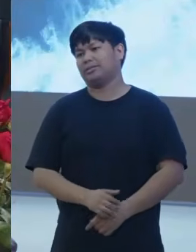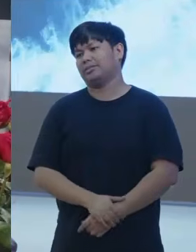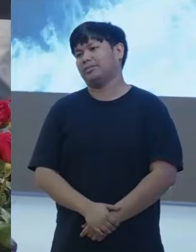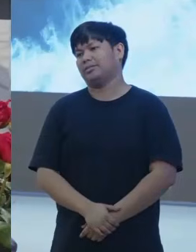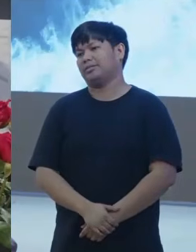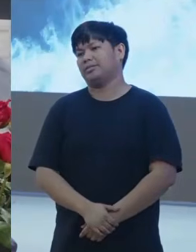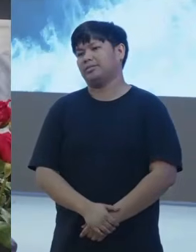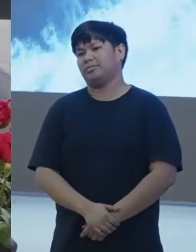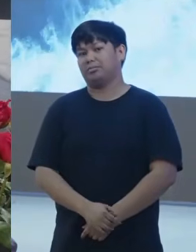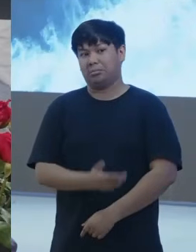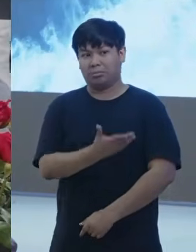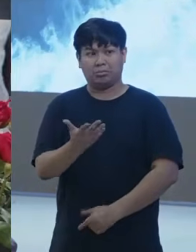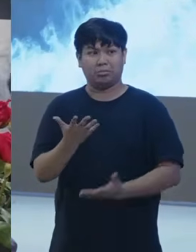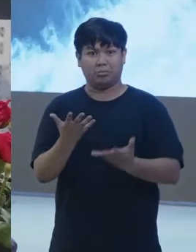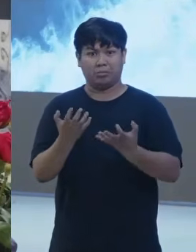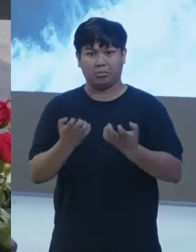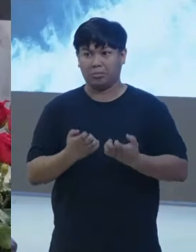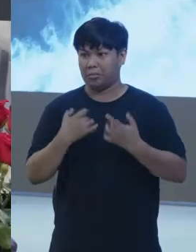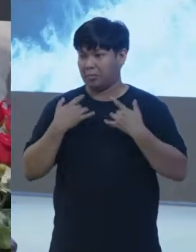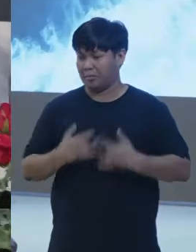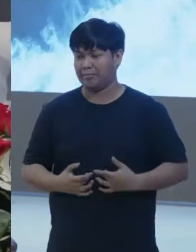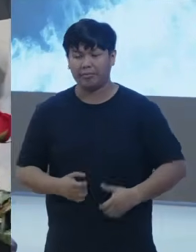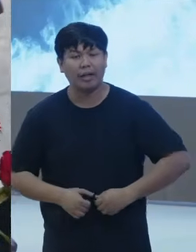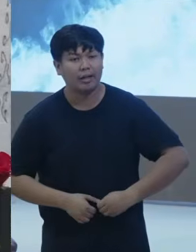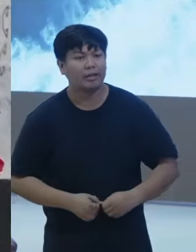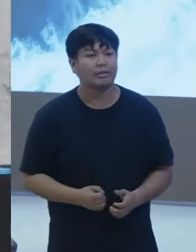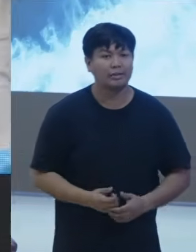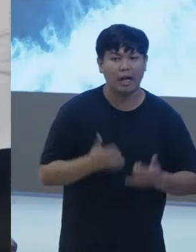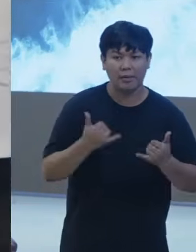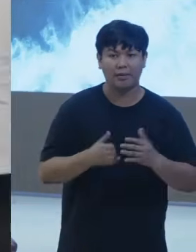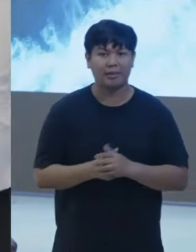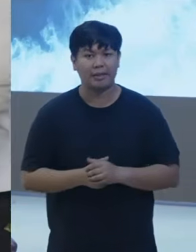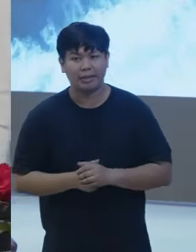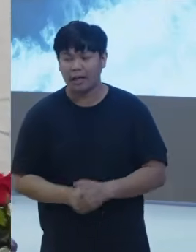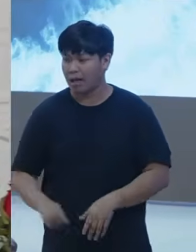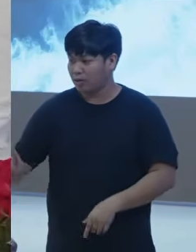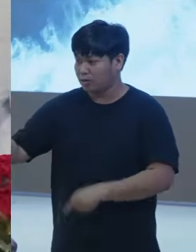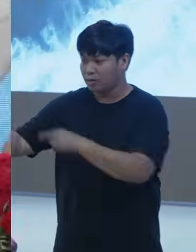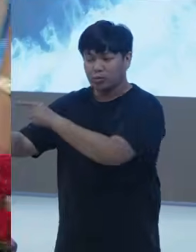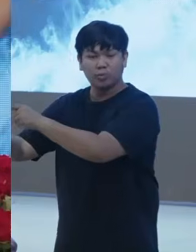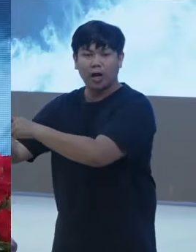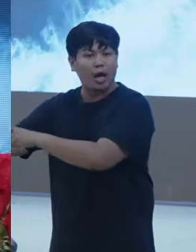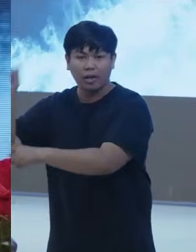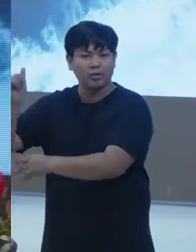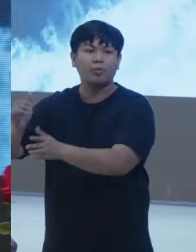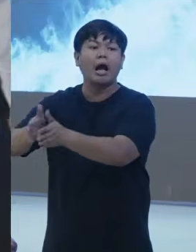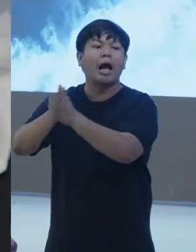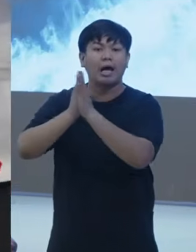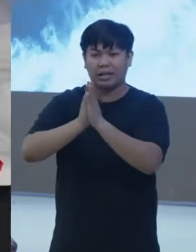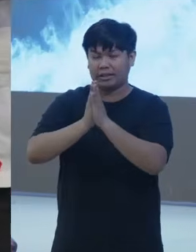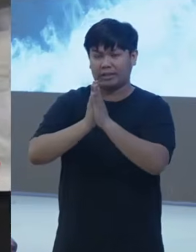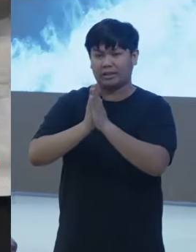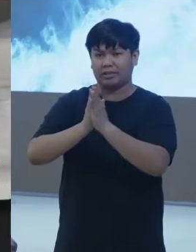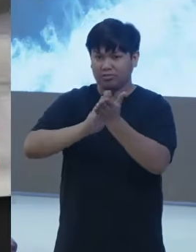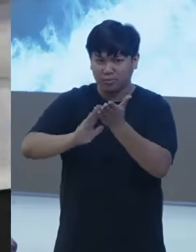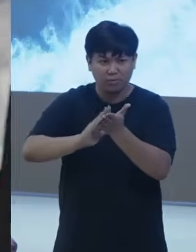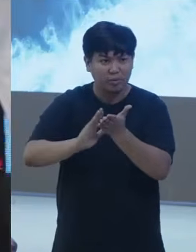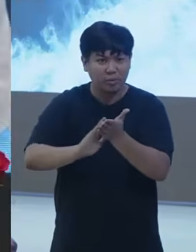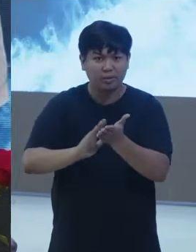Hindi siya tumataas ang blood pressure. Kayo tuwing nakikita nyo, mataas ang BP